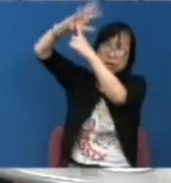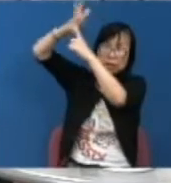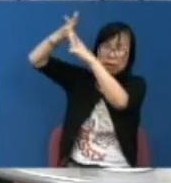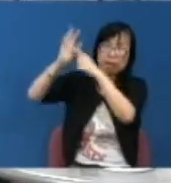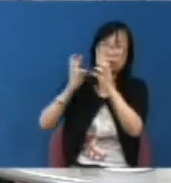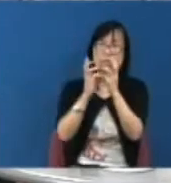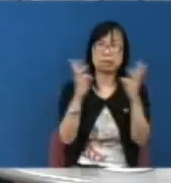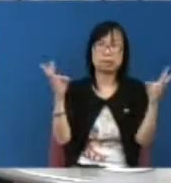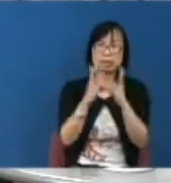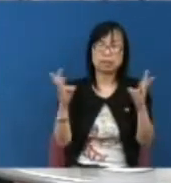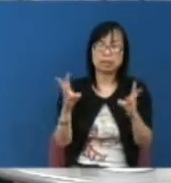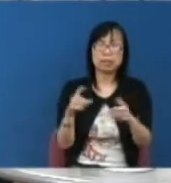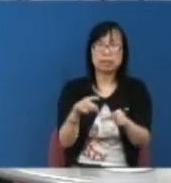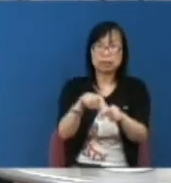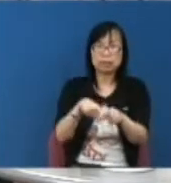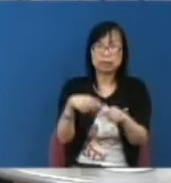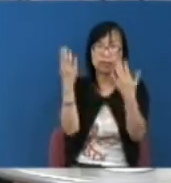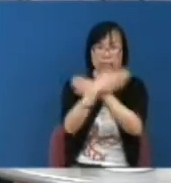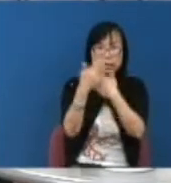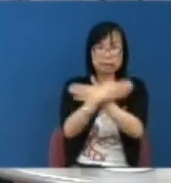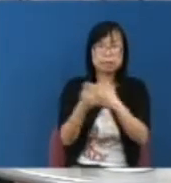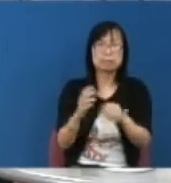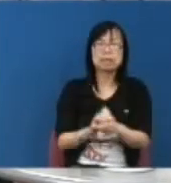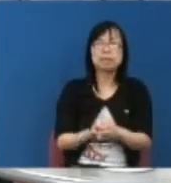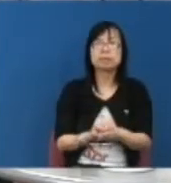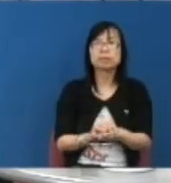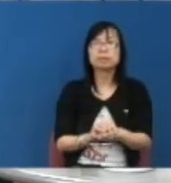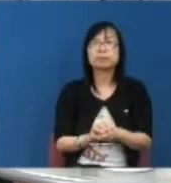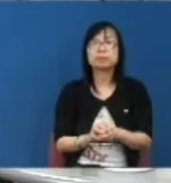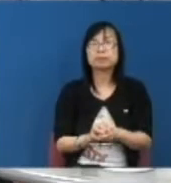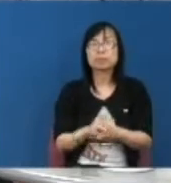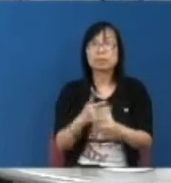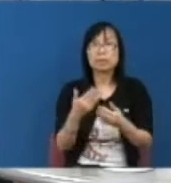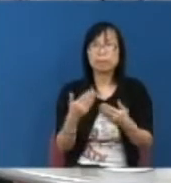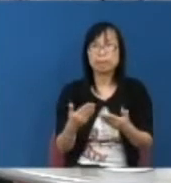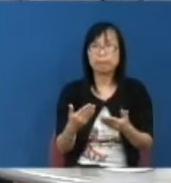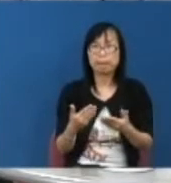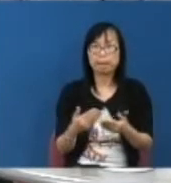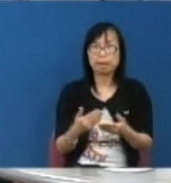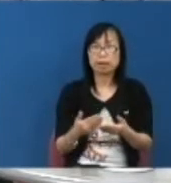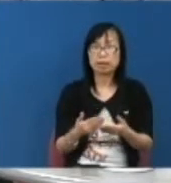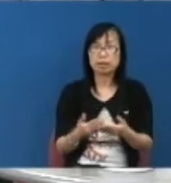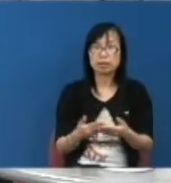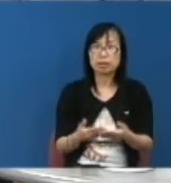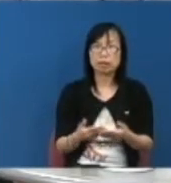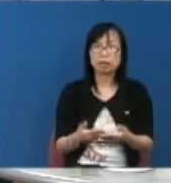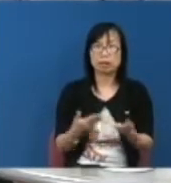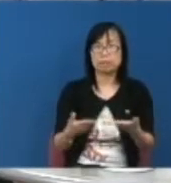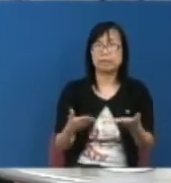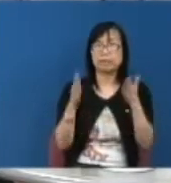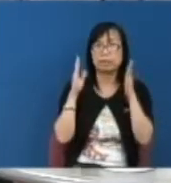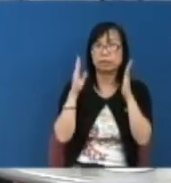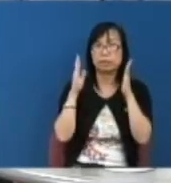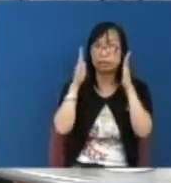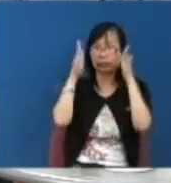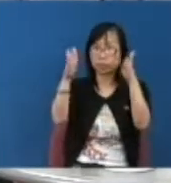收費電視台啊，或者係啲衛星台啊，但係呢個其實都係喺某一個角落，即係